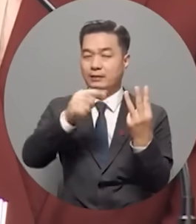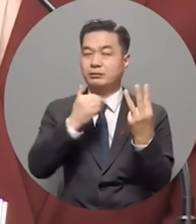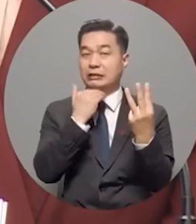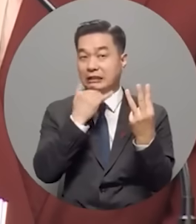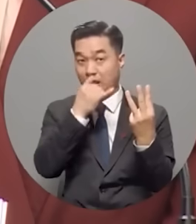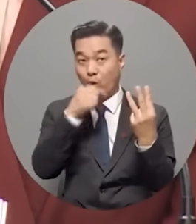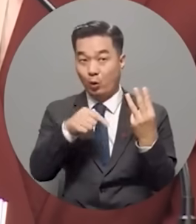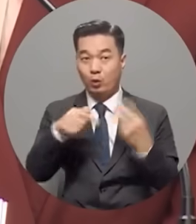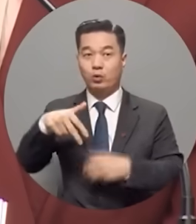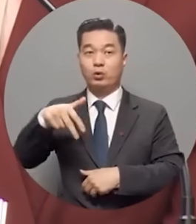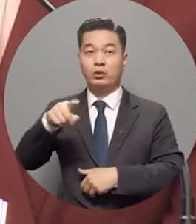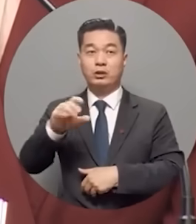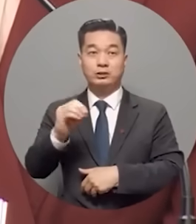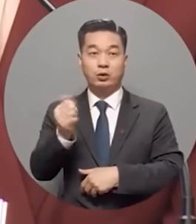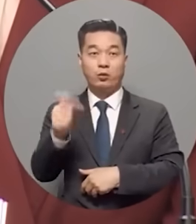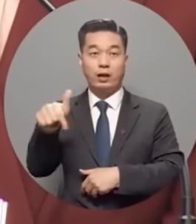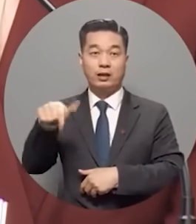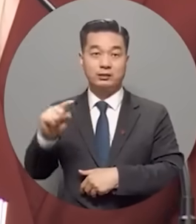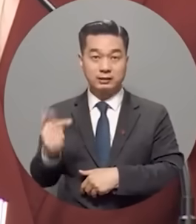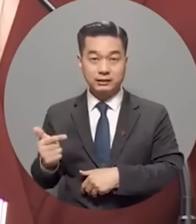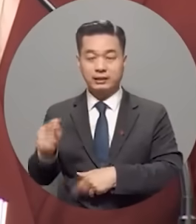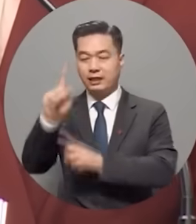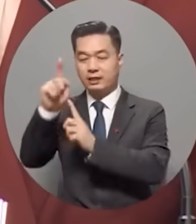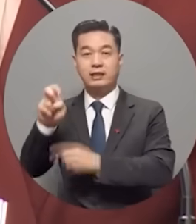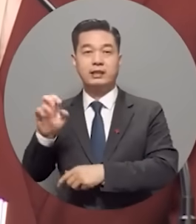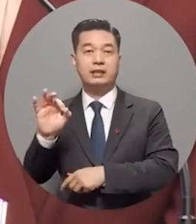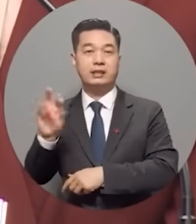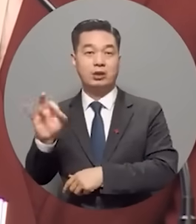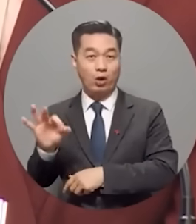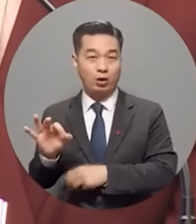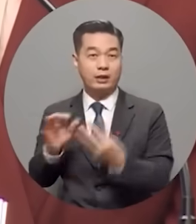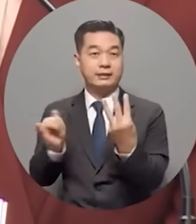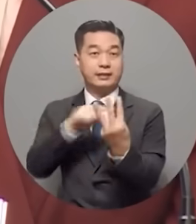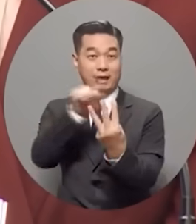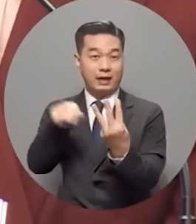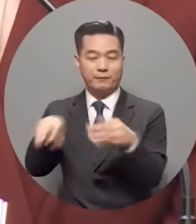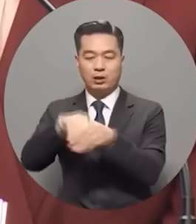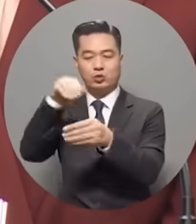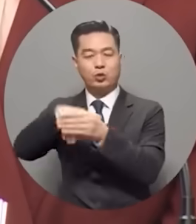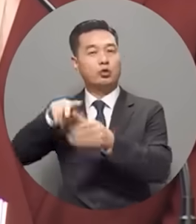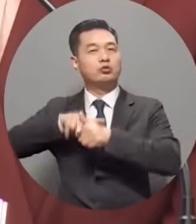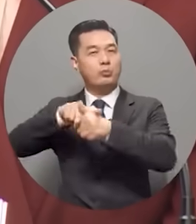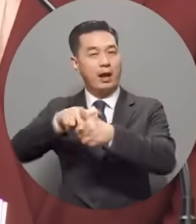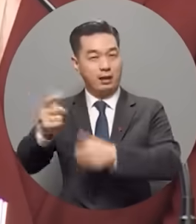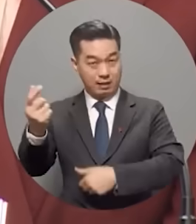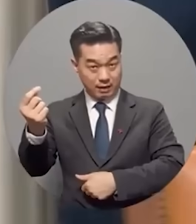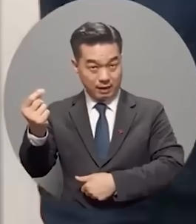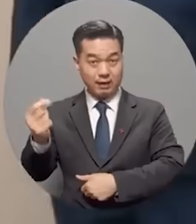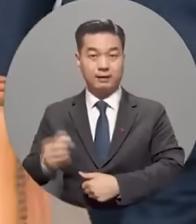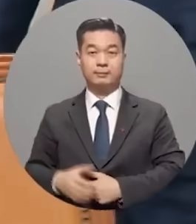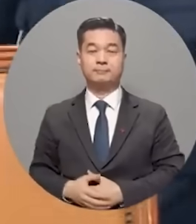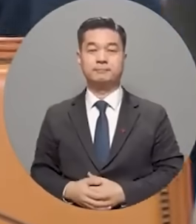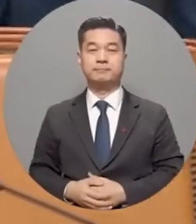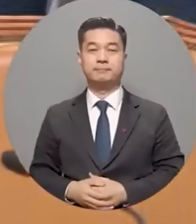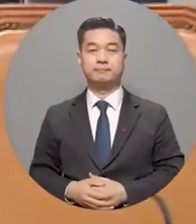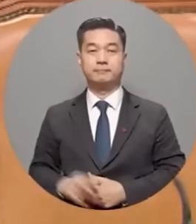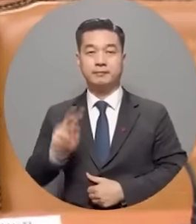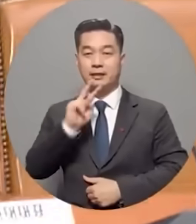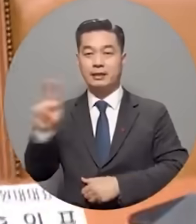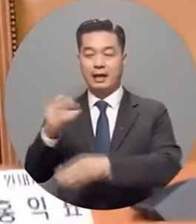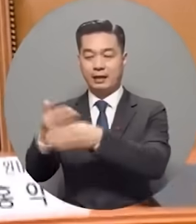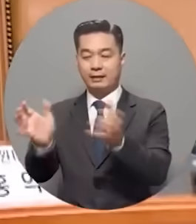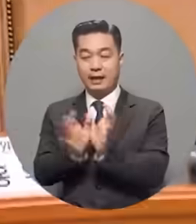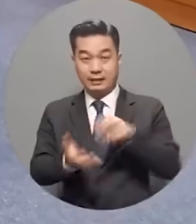장관, 정황근 농식품부 장관, 이영 중기부 장관도 총선에 출마할 걸로 보입니다. 야당은 현재